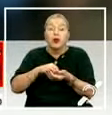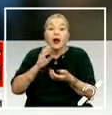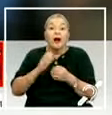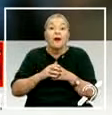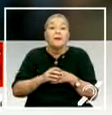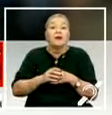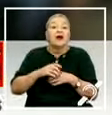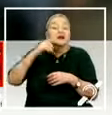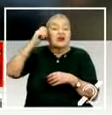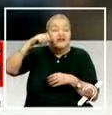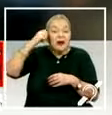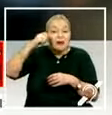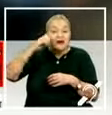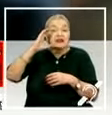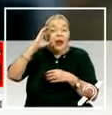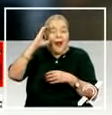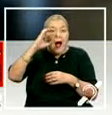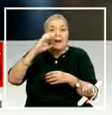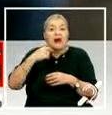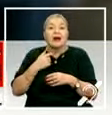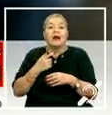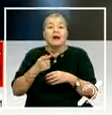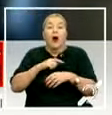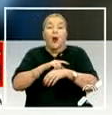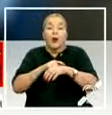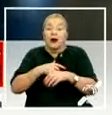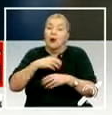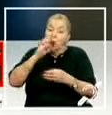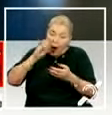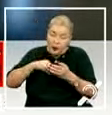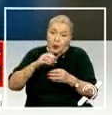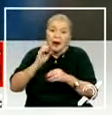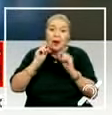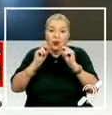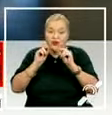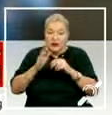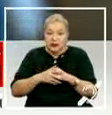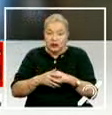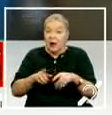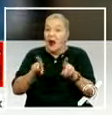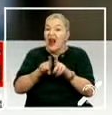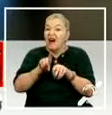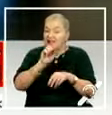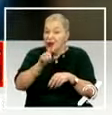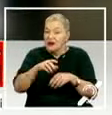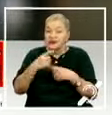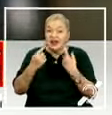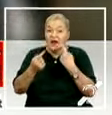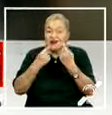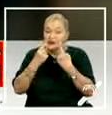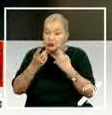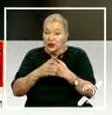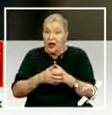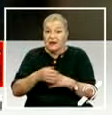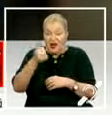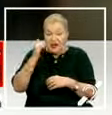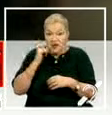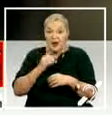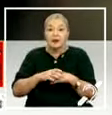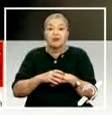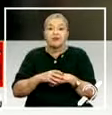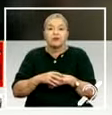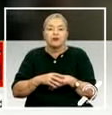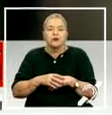de filmare a orelor de curs cu acceptul profesorilor de asemenea s a mai discutat ieri în